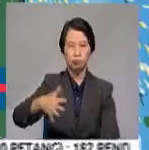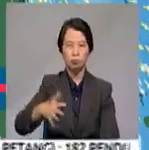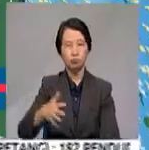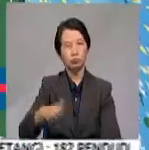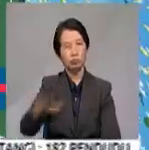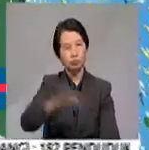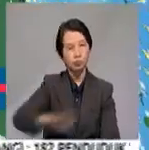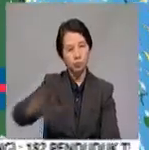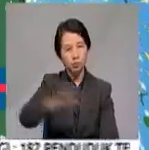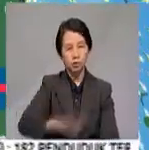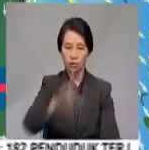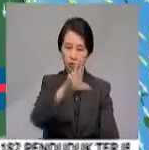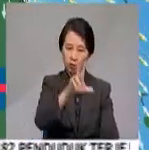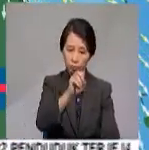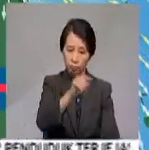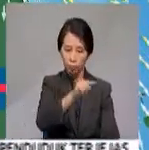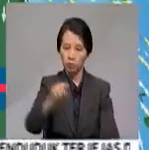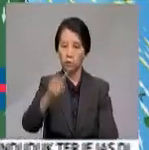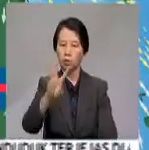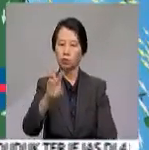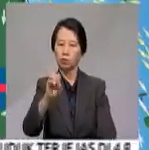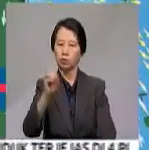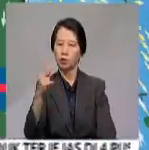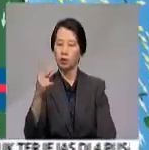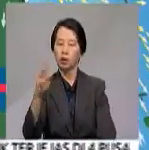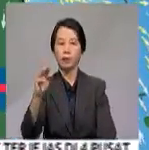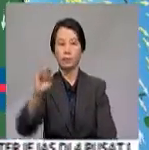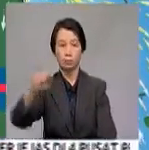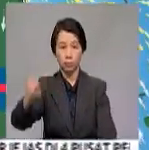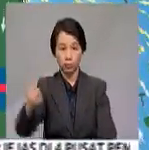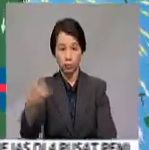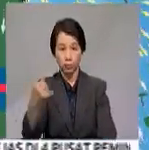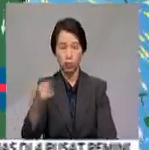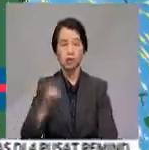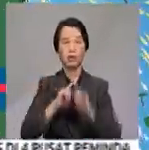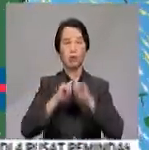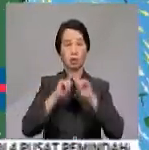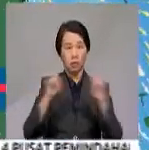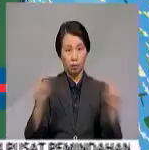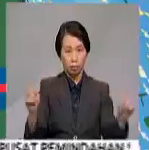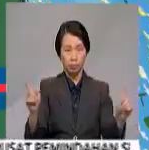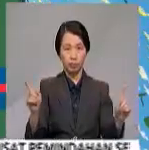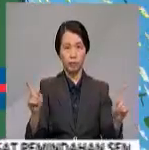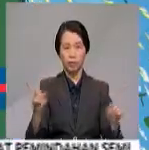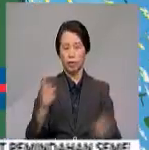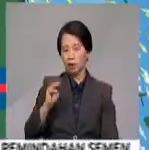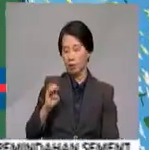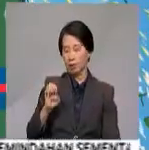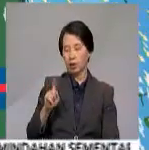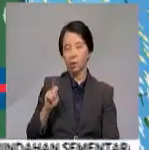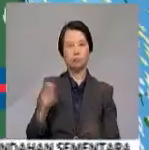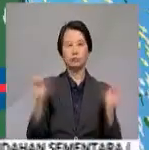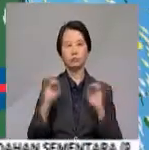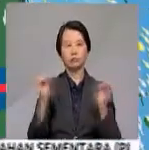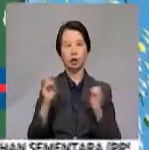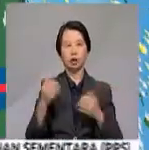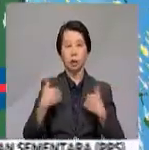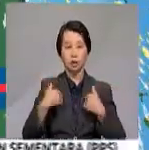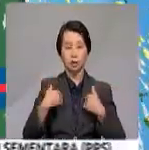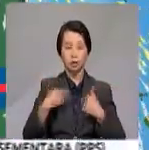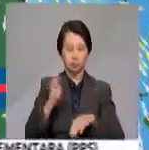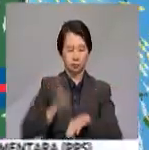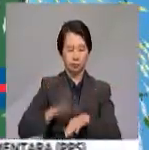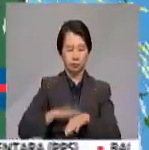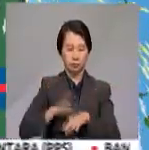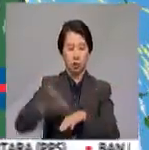iaitu sekitar 30 hingga 40 km sejam. Walau bagaimanapun, Map Malaysia tidak mengeluarkan sebarang amaran angin kencang